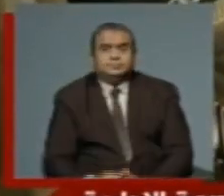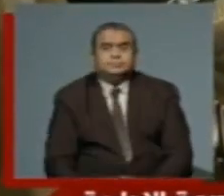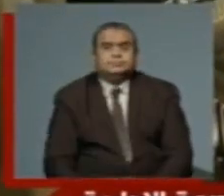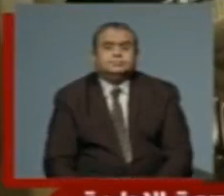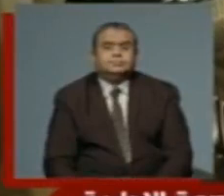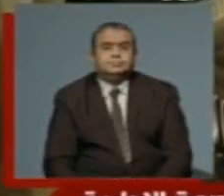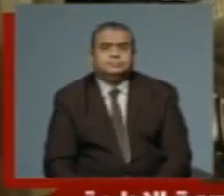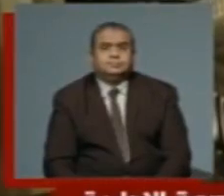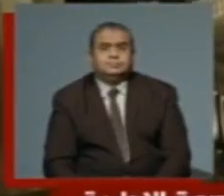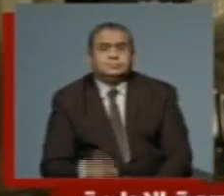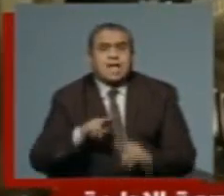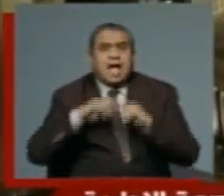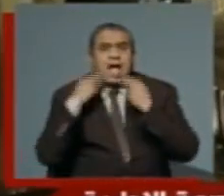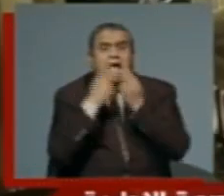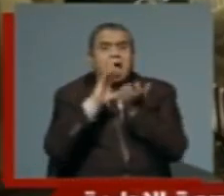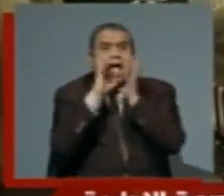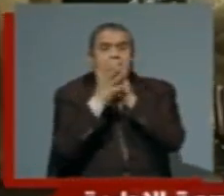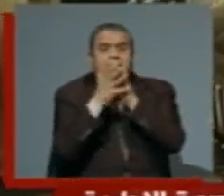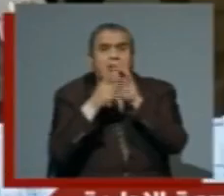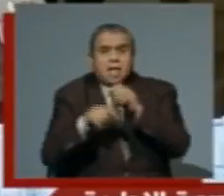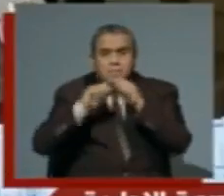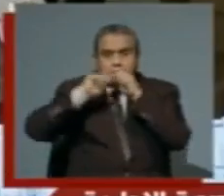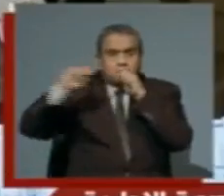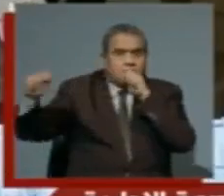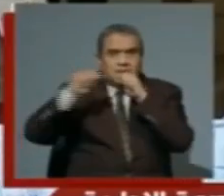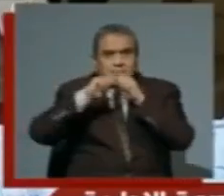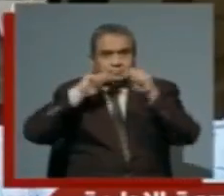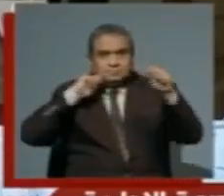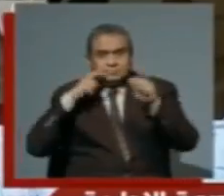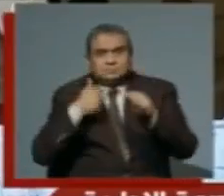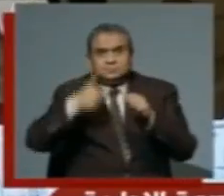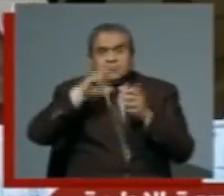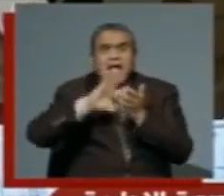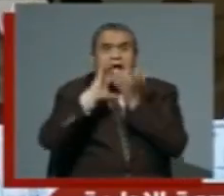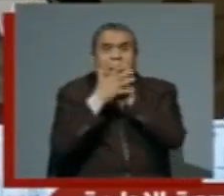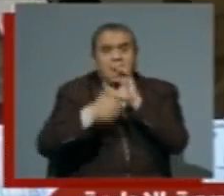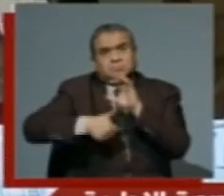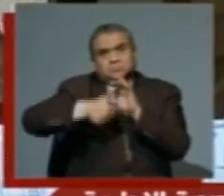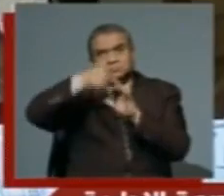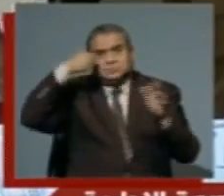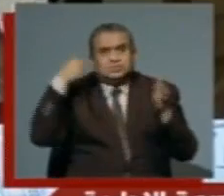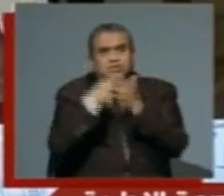عالميه في المقاسات المختلفه موزوعهم